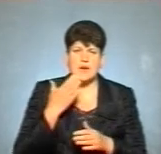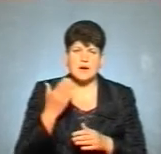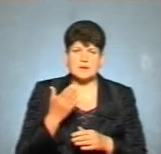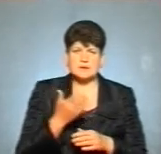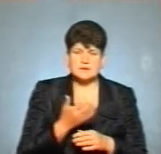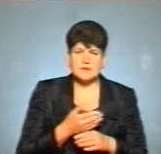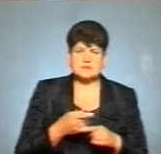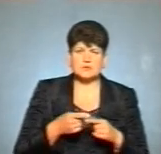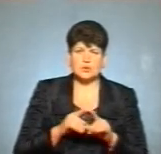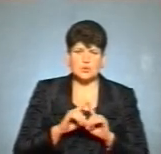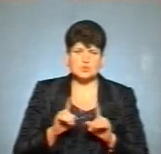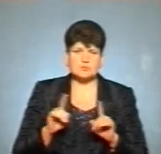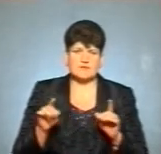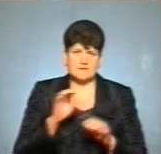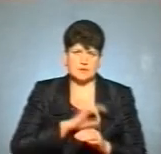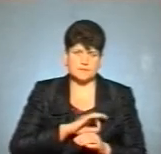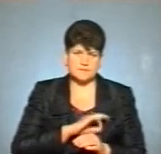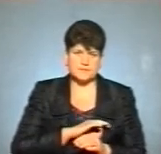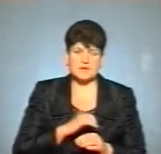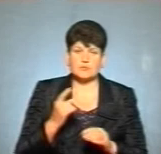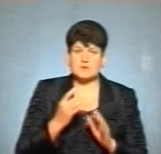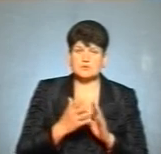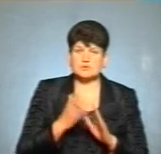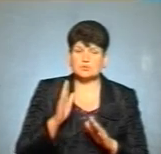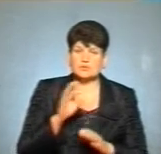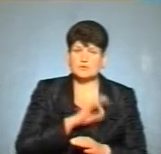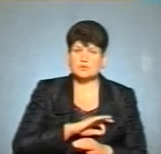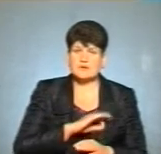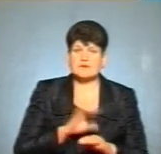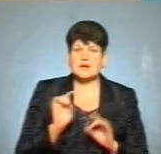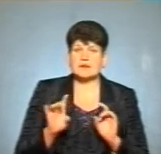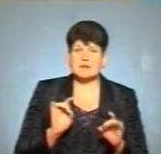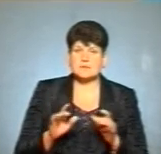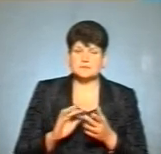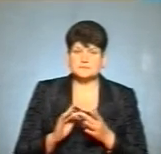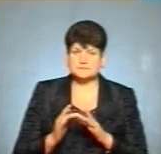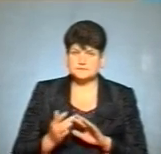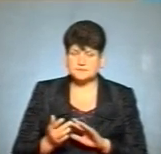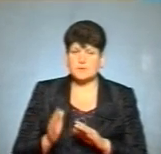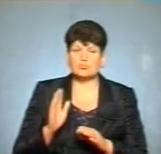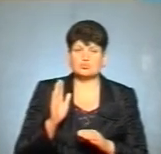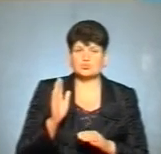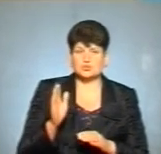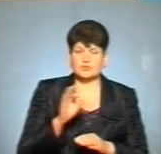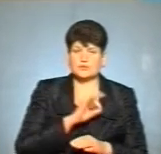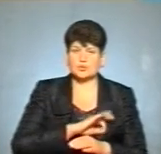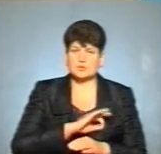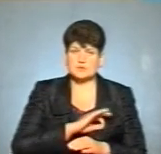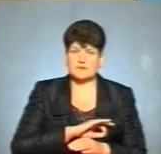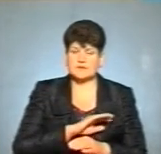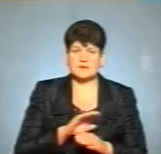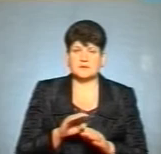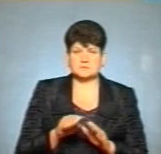якісь технології особливі використані? Ну, перш за все, будуть використовуватися реклама в соцмережах, будуть використовуватись непрямий